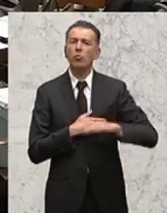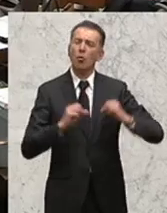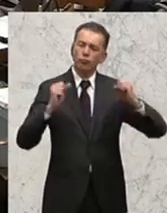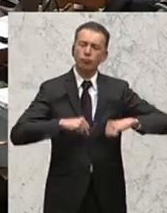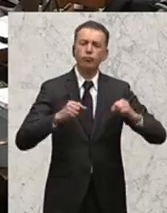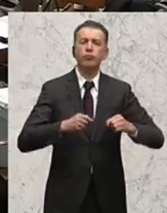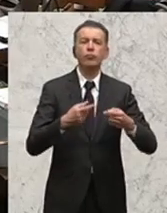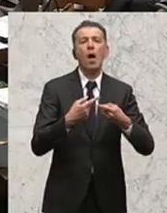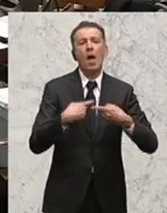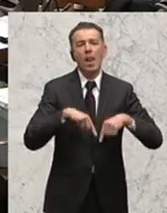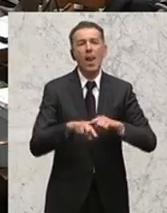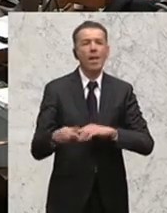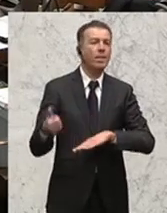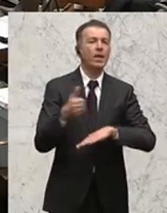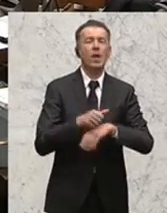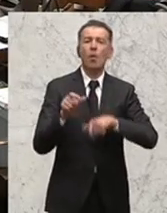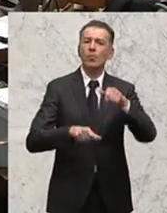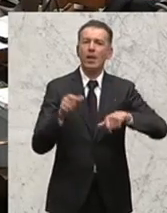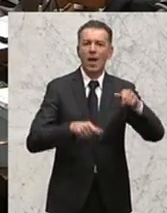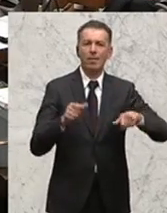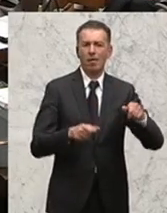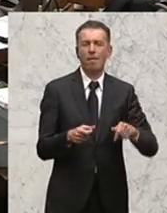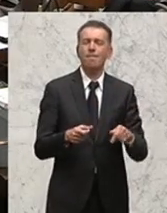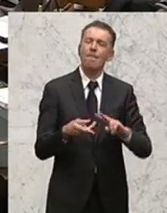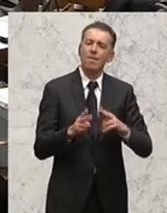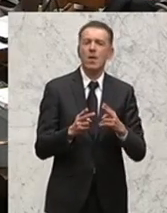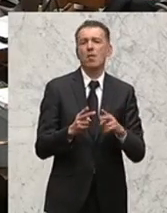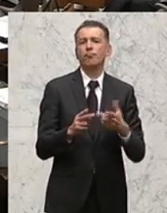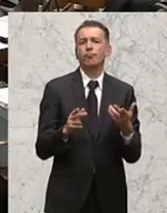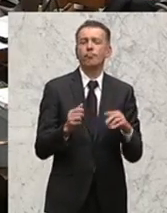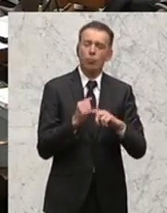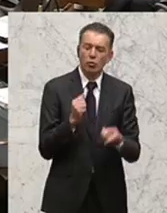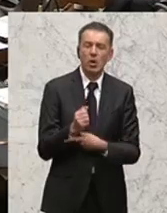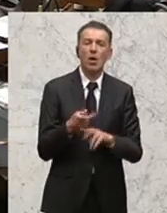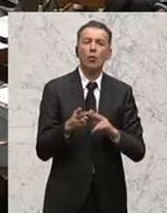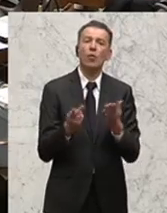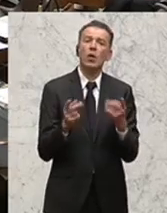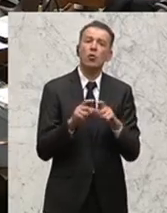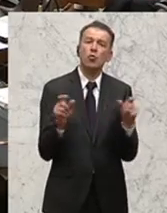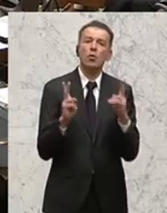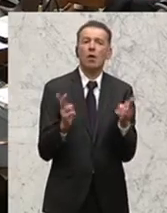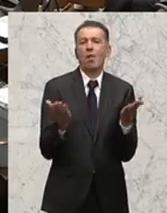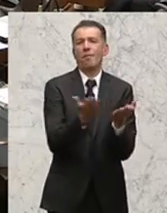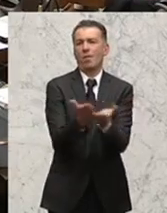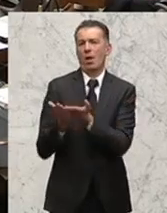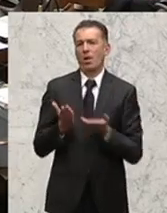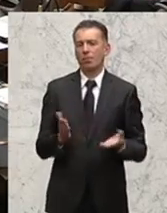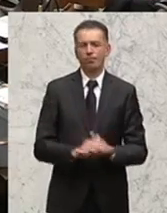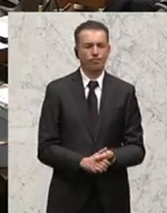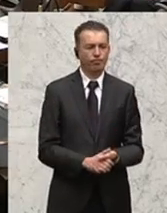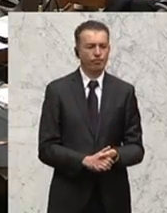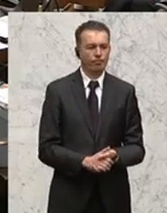Länder dann zu budgetieren haben und ihre Schulden auch dementsprechend vergleichbar machen. Das ist das eine. Und das zweite ist, neben